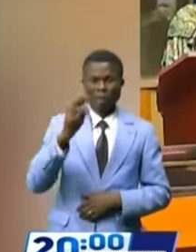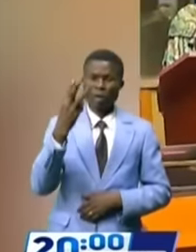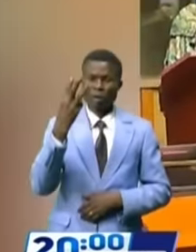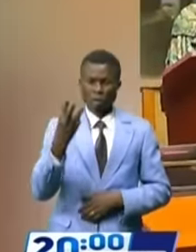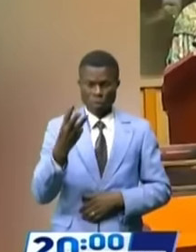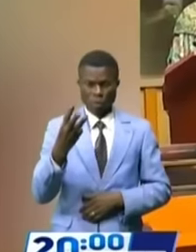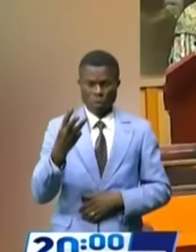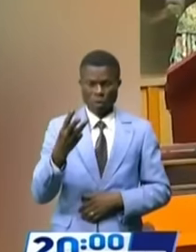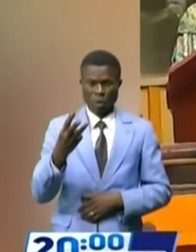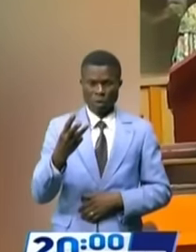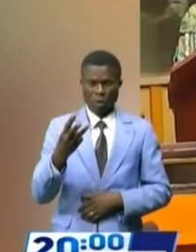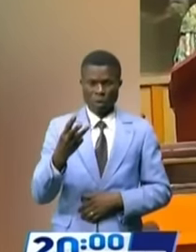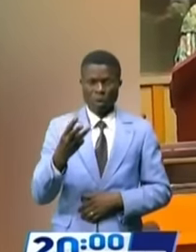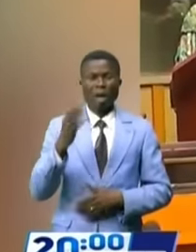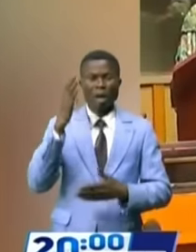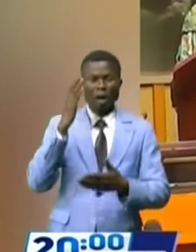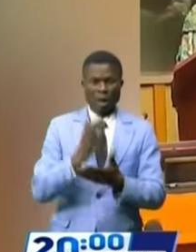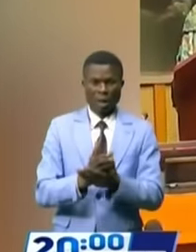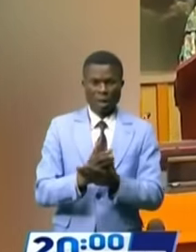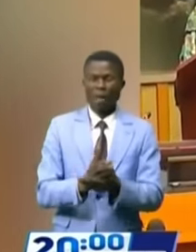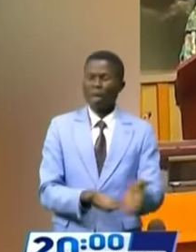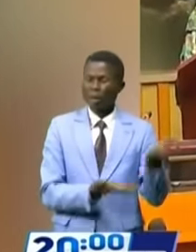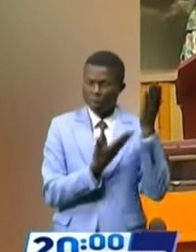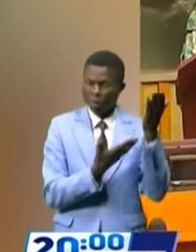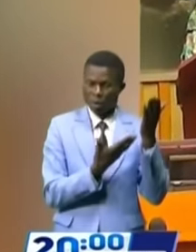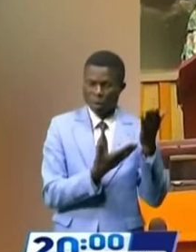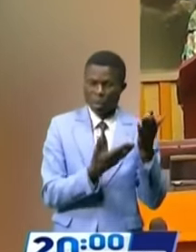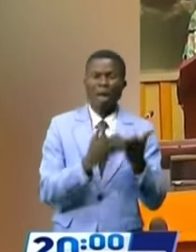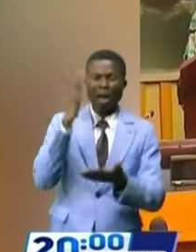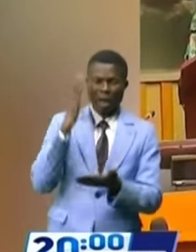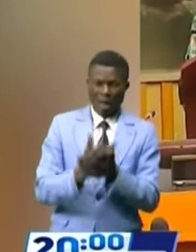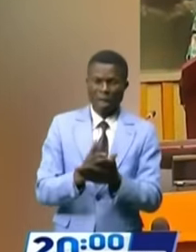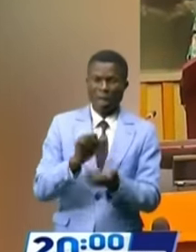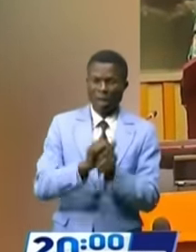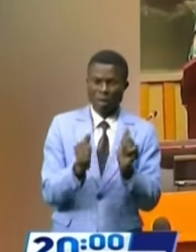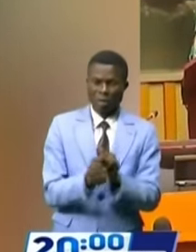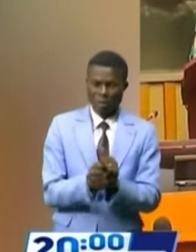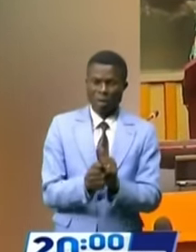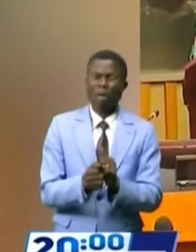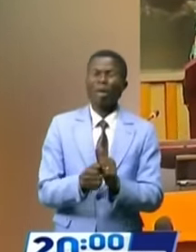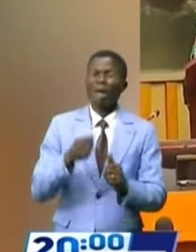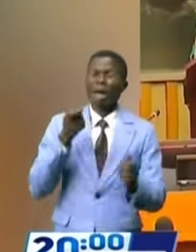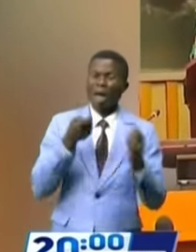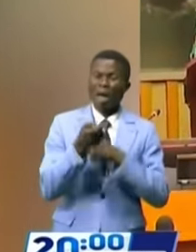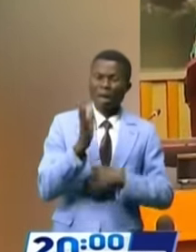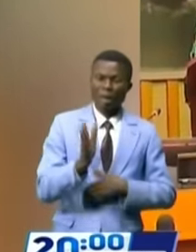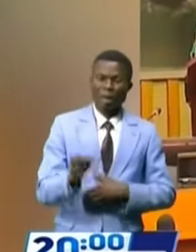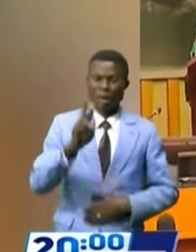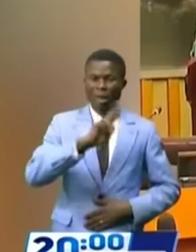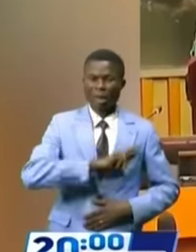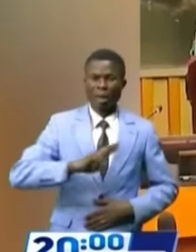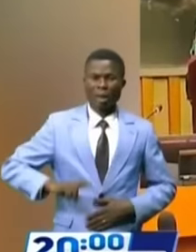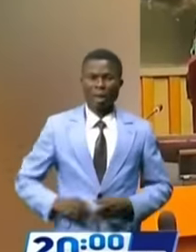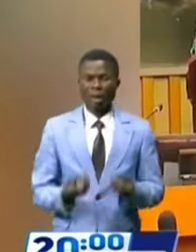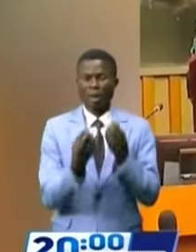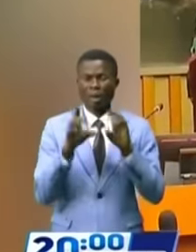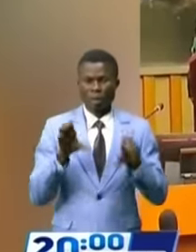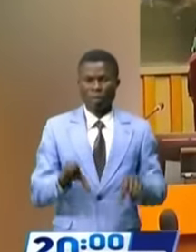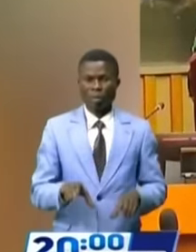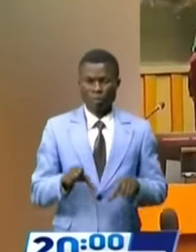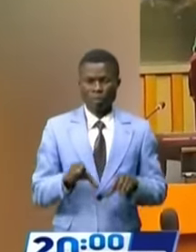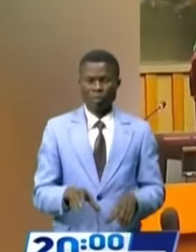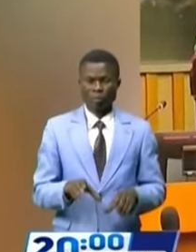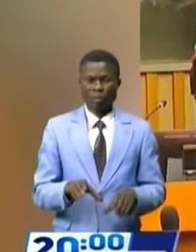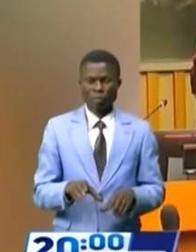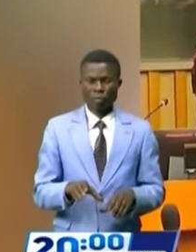M23, dicté par la nécessité de mettre fin à l'impunité de ces crimes, la République démocratique du Congo